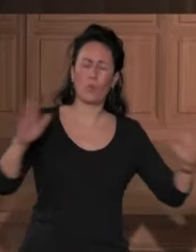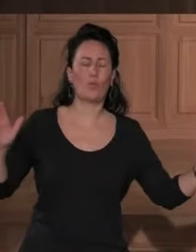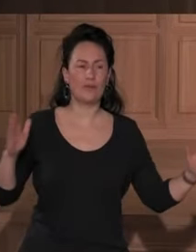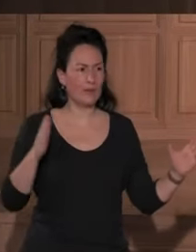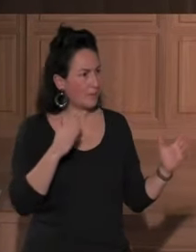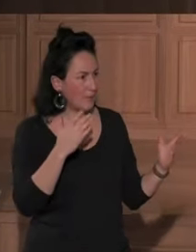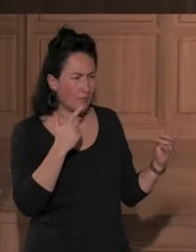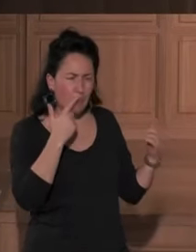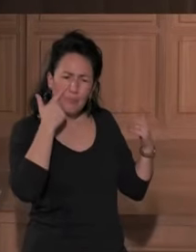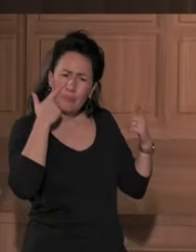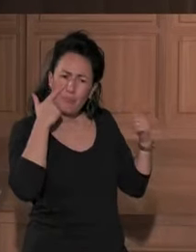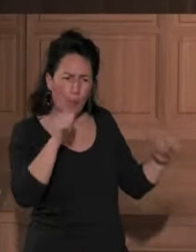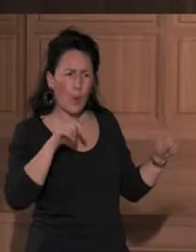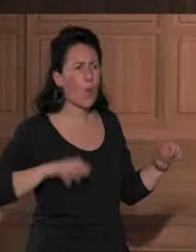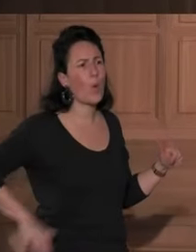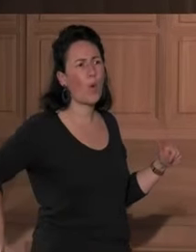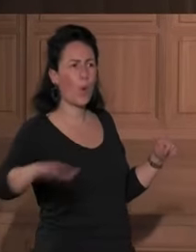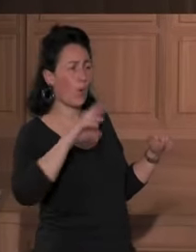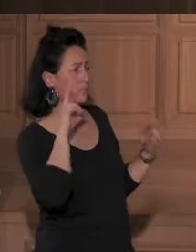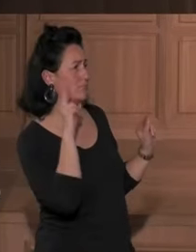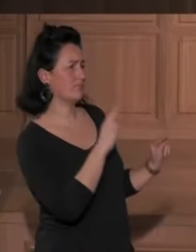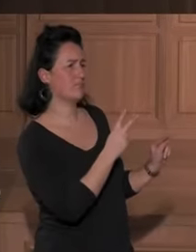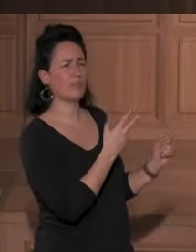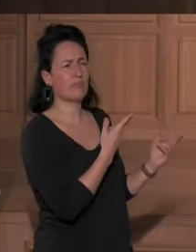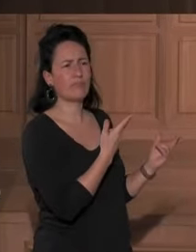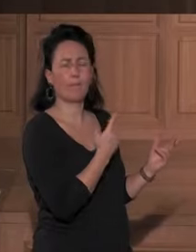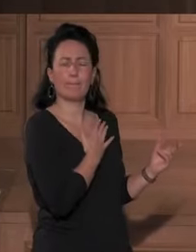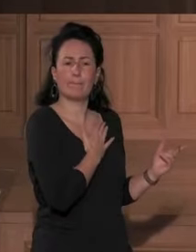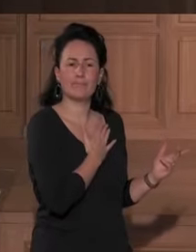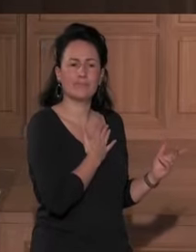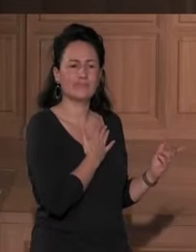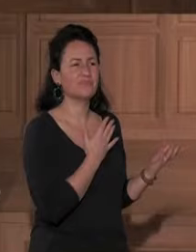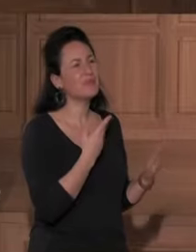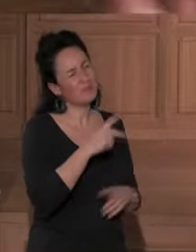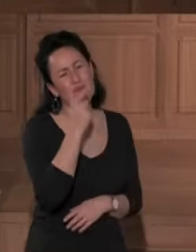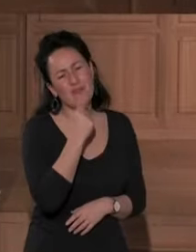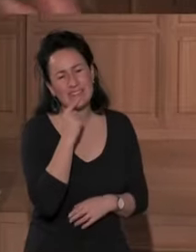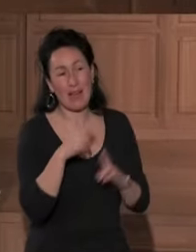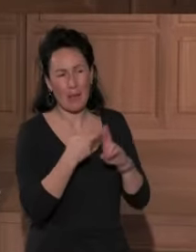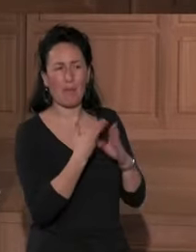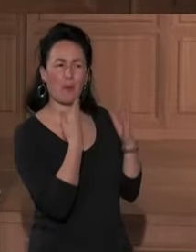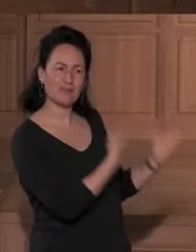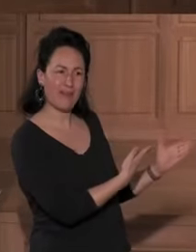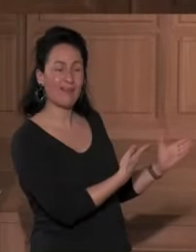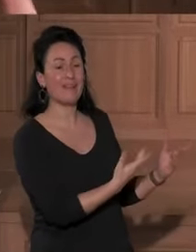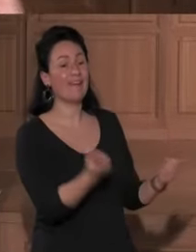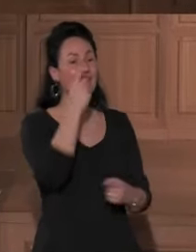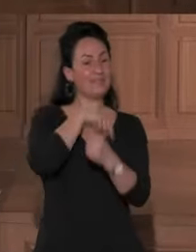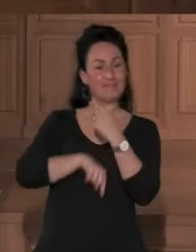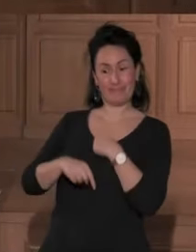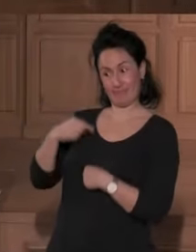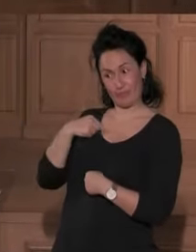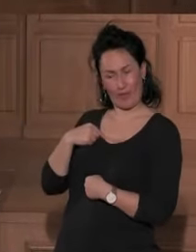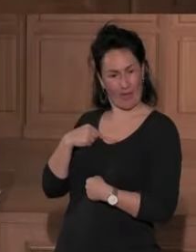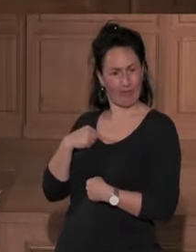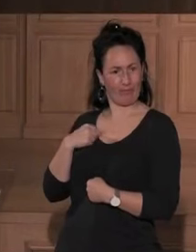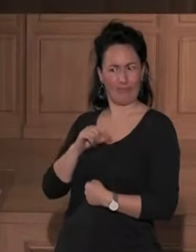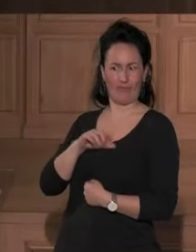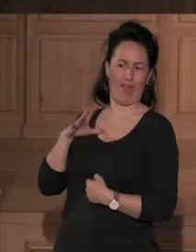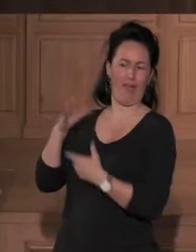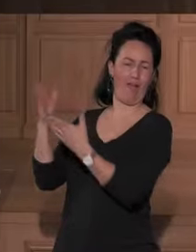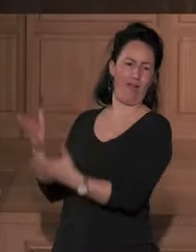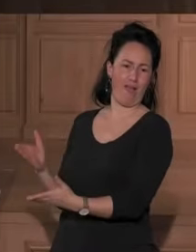le sent à travers tous les salariés du Silence des Justes. Donc, c'est plus facile de répondre comme c'est ça. C'est beaucoup plus facile. Vas-y. Stéphane, moi,